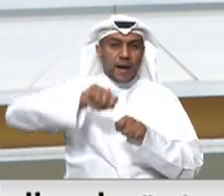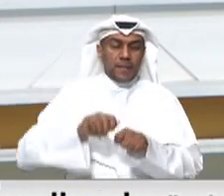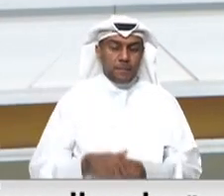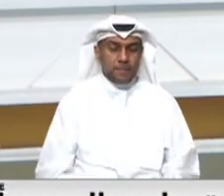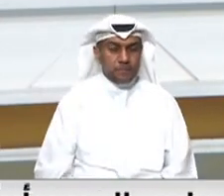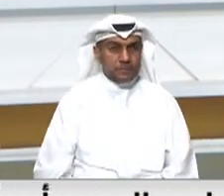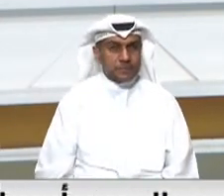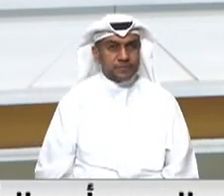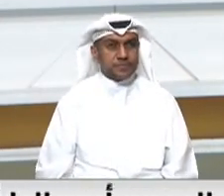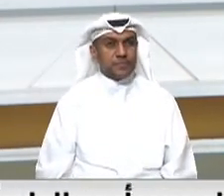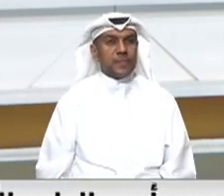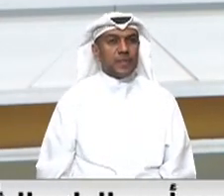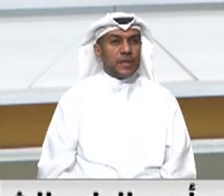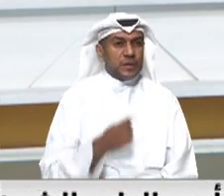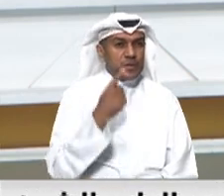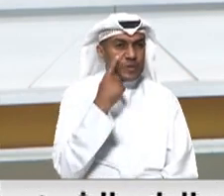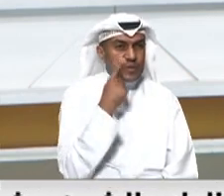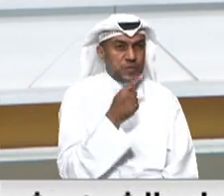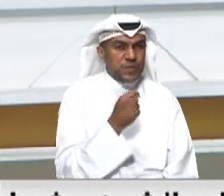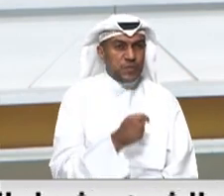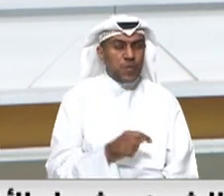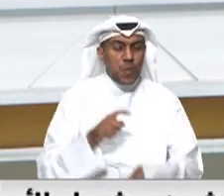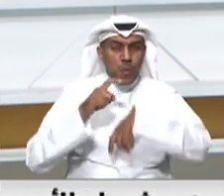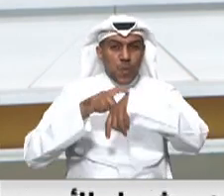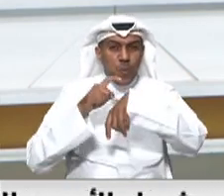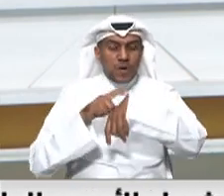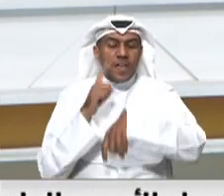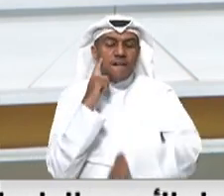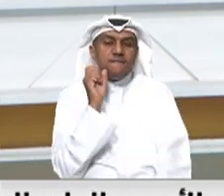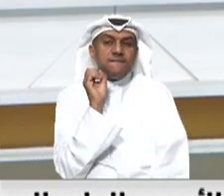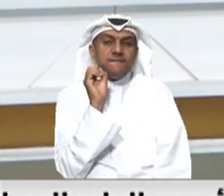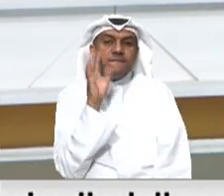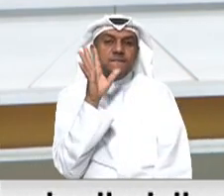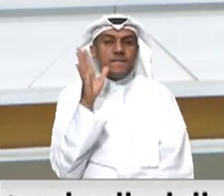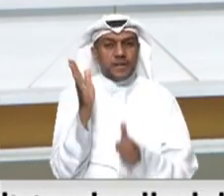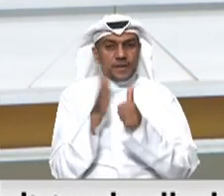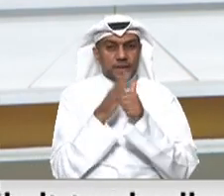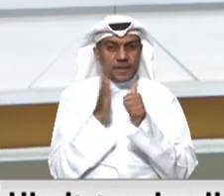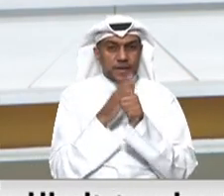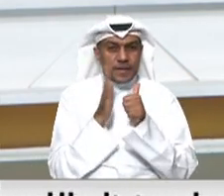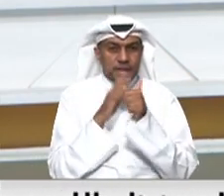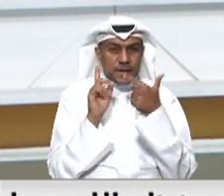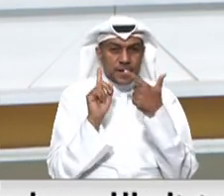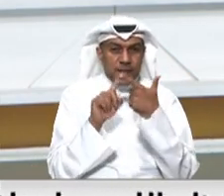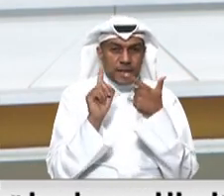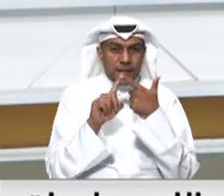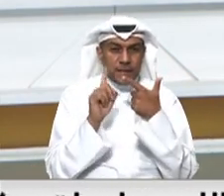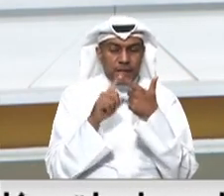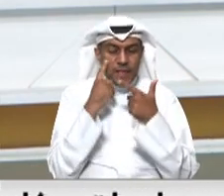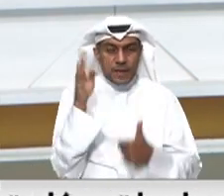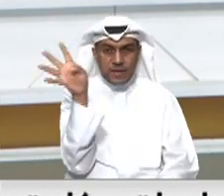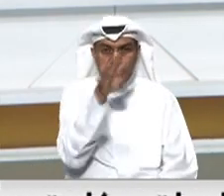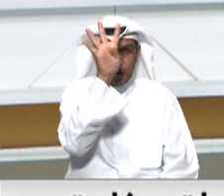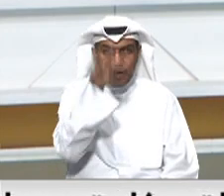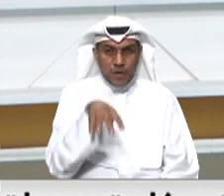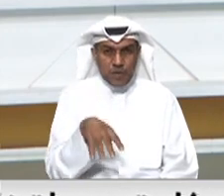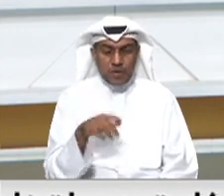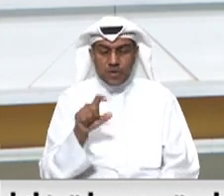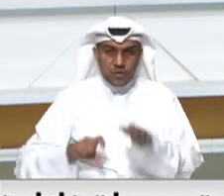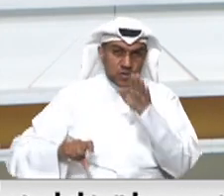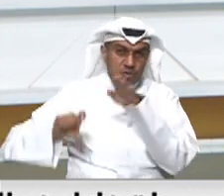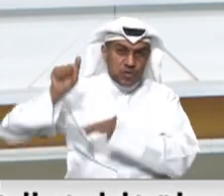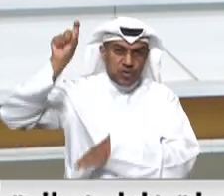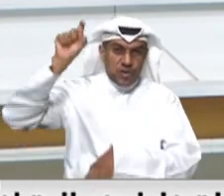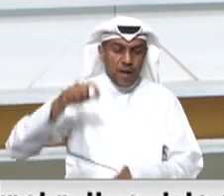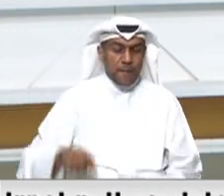أقدام. مواقيت من الله على حسب التوقيت المحلي لمدينة الكويت، موعد أذان الفجر الساعة 3:13، موعد شروق الشمس